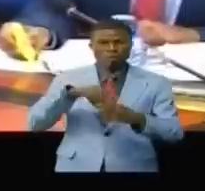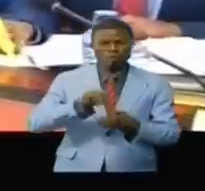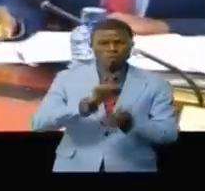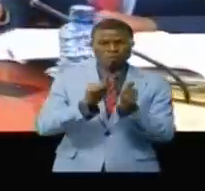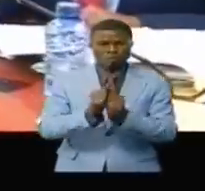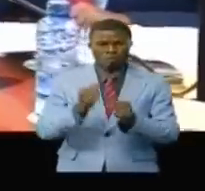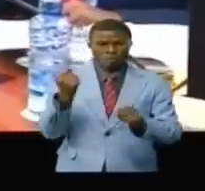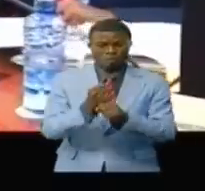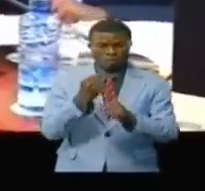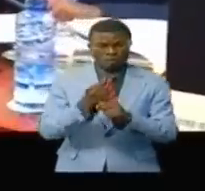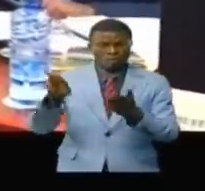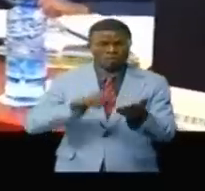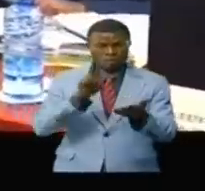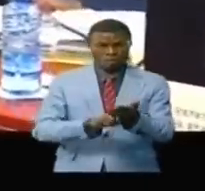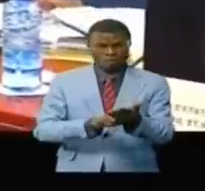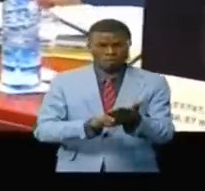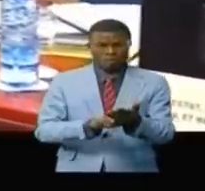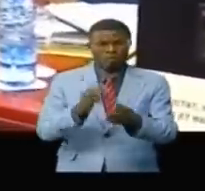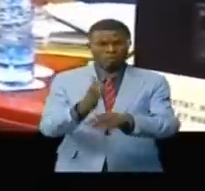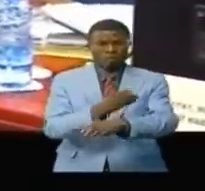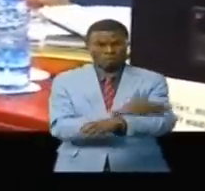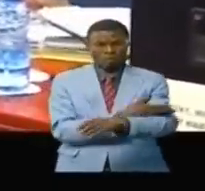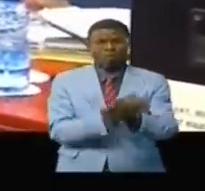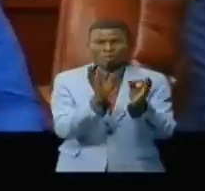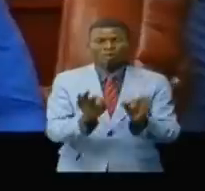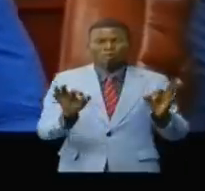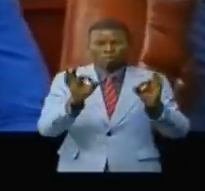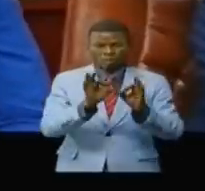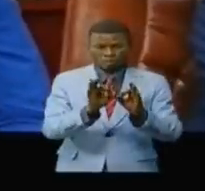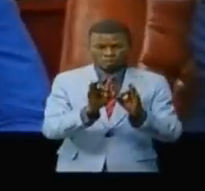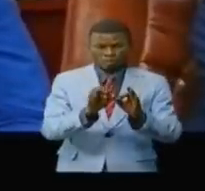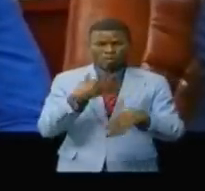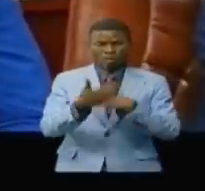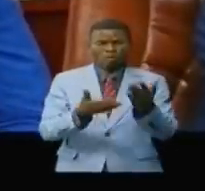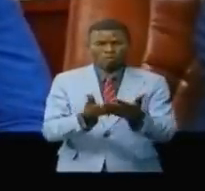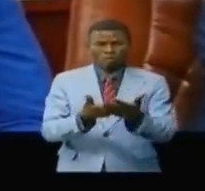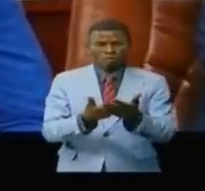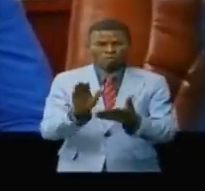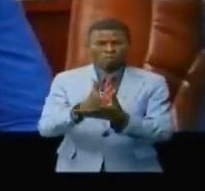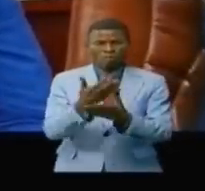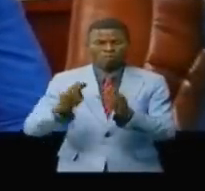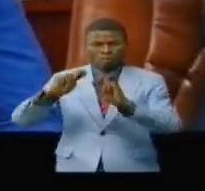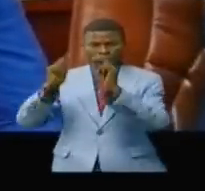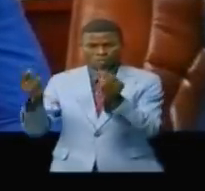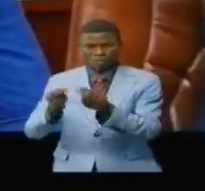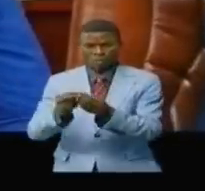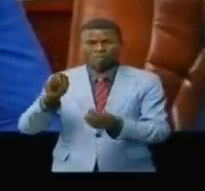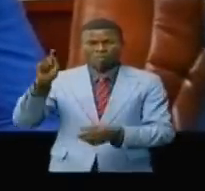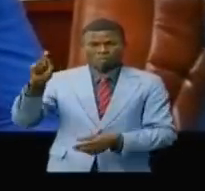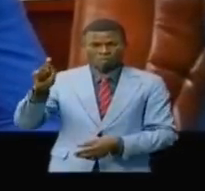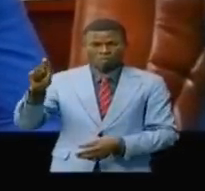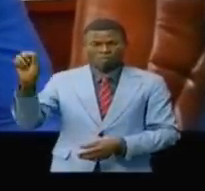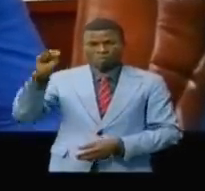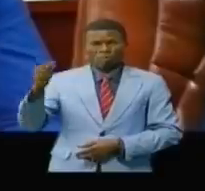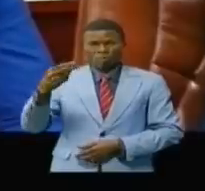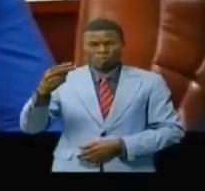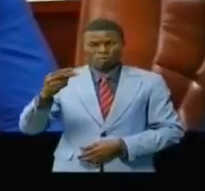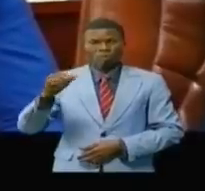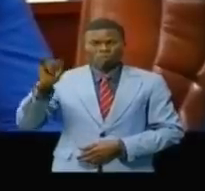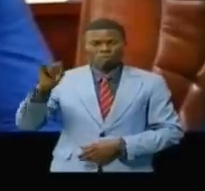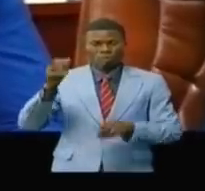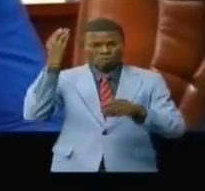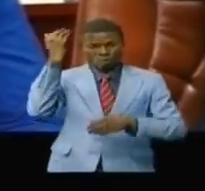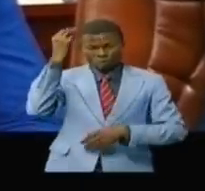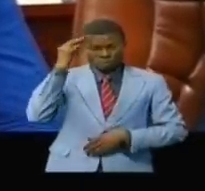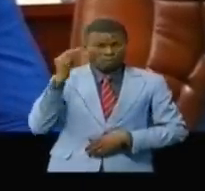en œuvre de ces accords, des avancées significatives ont été réalisées entre le groupe Çalık turc et le ministère de